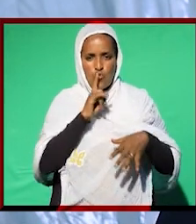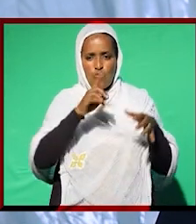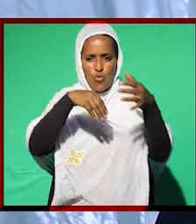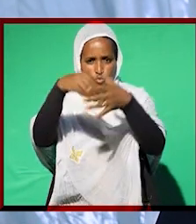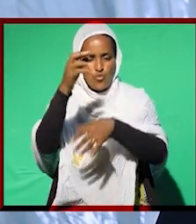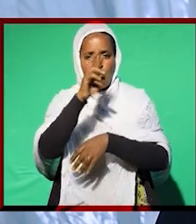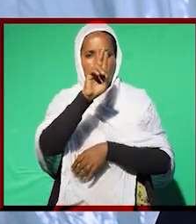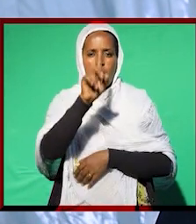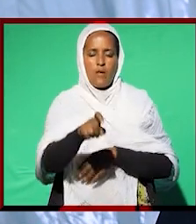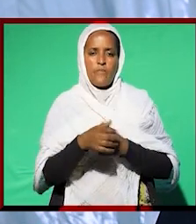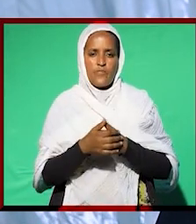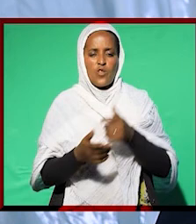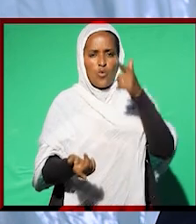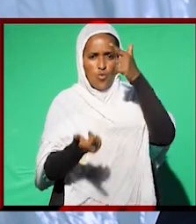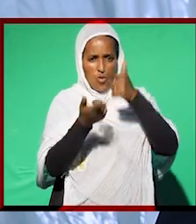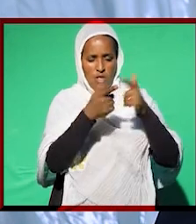ነው የሚወጡ።